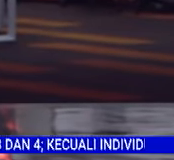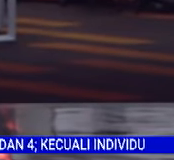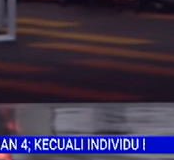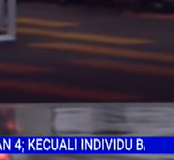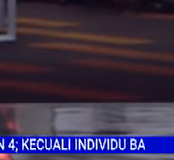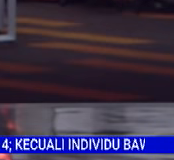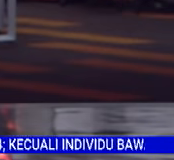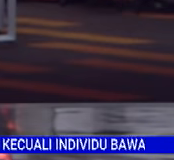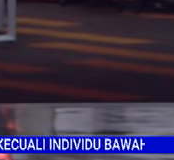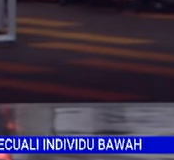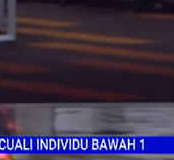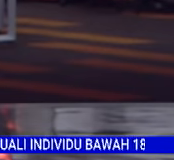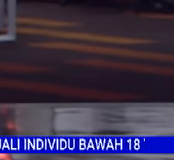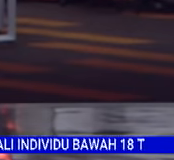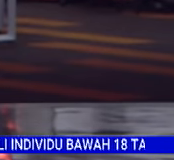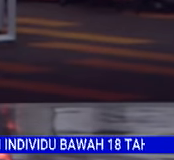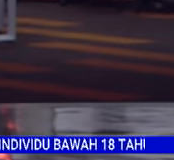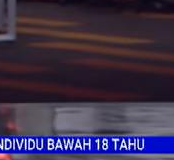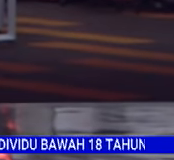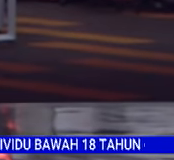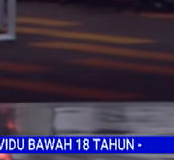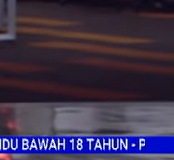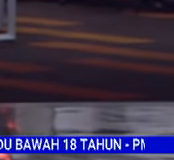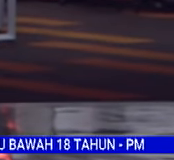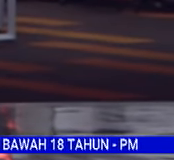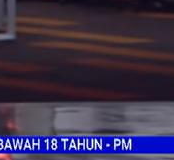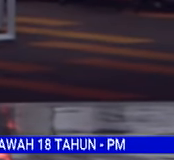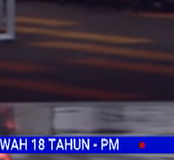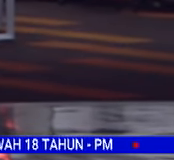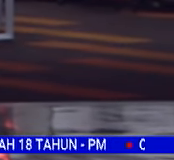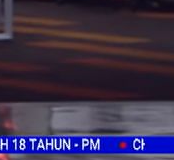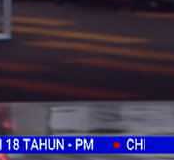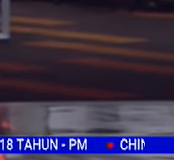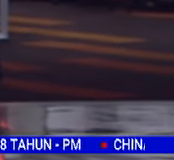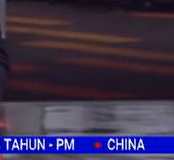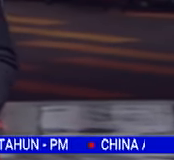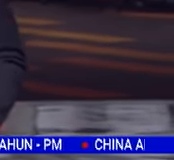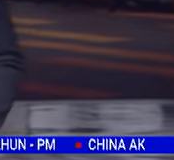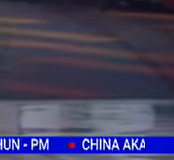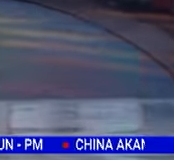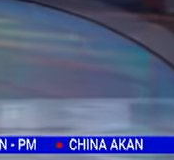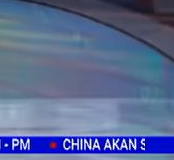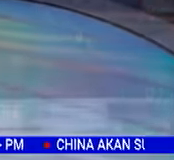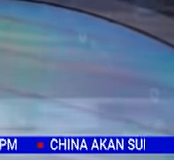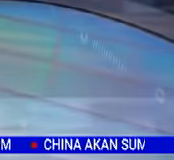Aksi Sukan 29 September melabuhkan tiranya. Saya Nasib Amir Supreme. Assalamualaikum dan salam sukan untuk semua bersama Fatih dan juga Hazel.